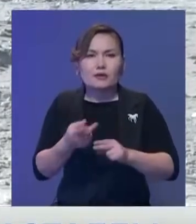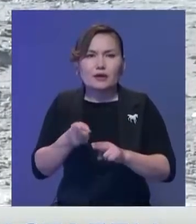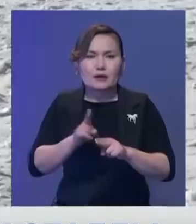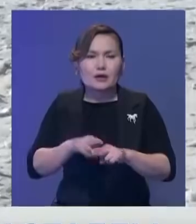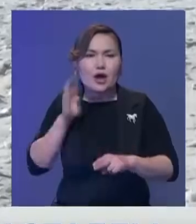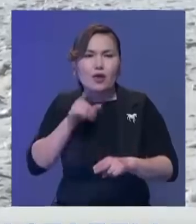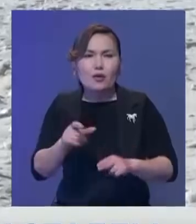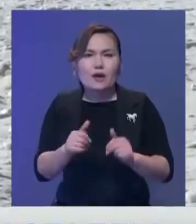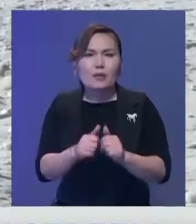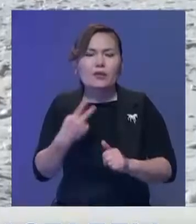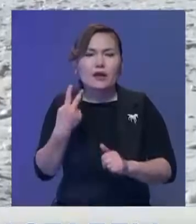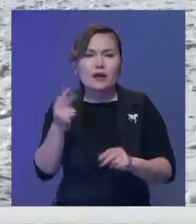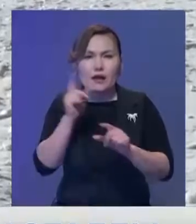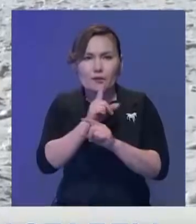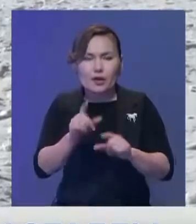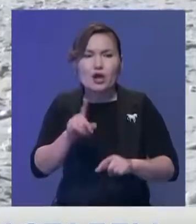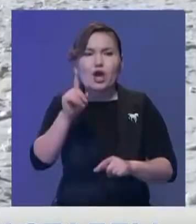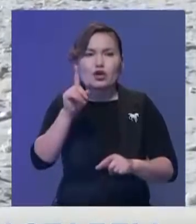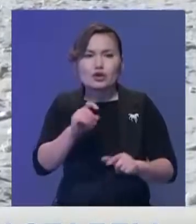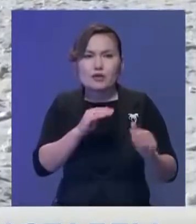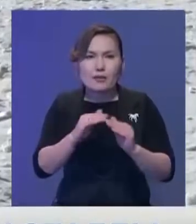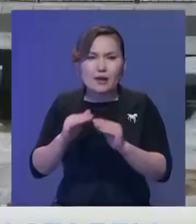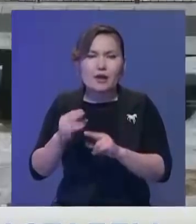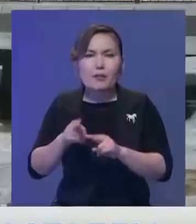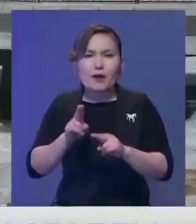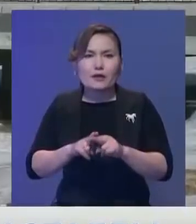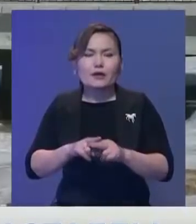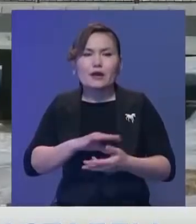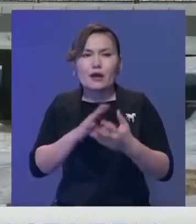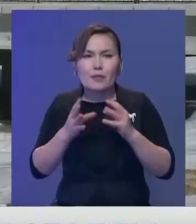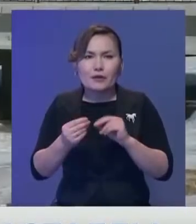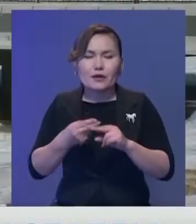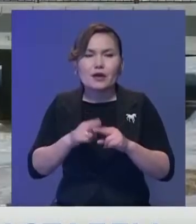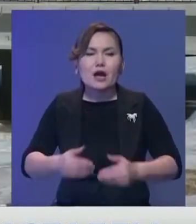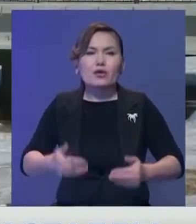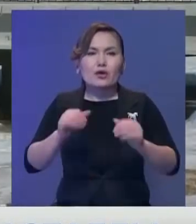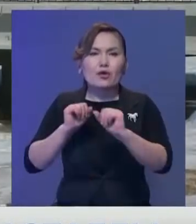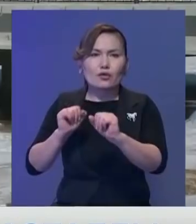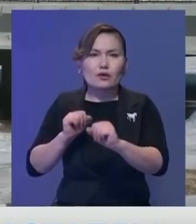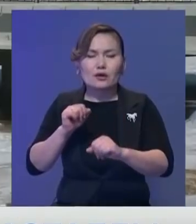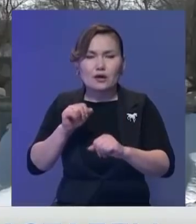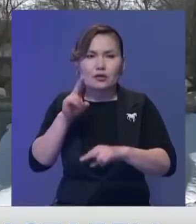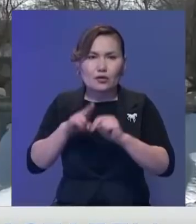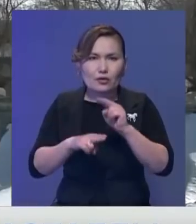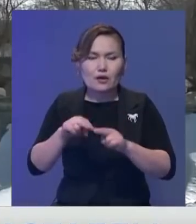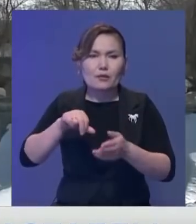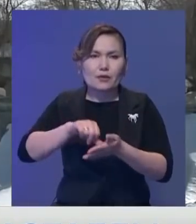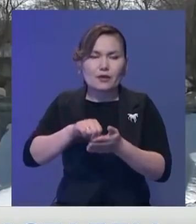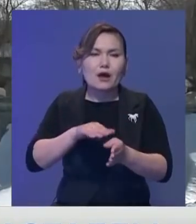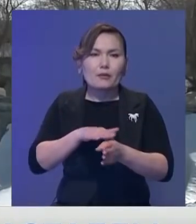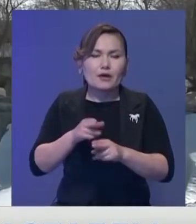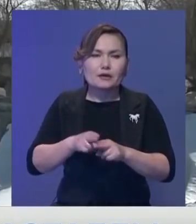жағасында орналасқан 2 мектеп пен 100-ден астам баспананың маңайы инертті материалдармен қоршалған. Алайда апаттың